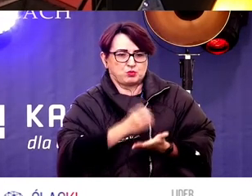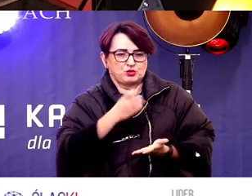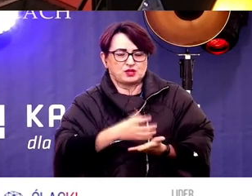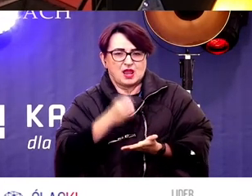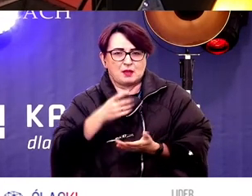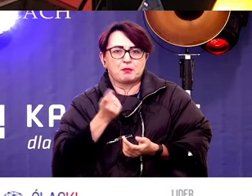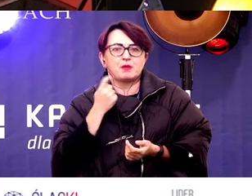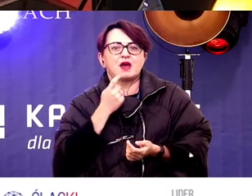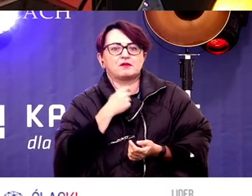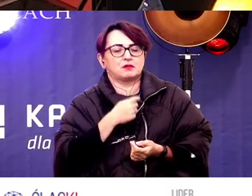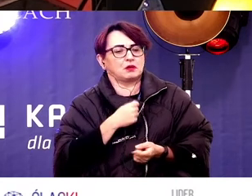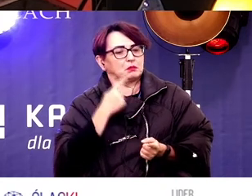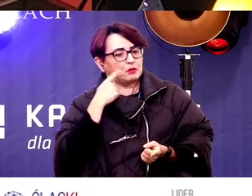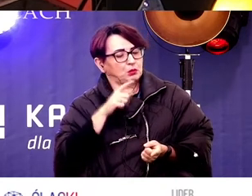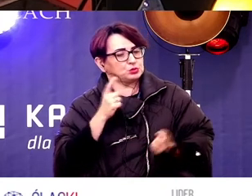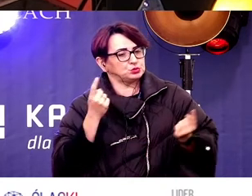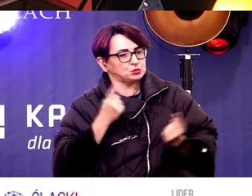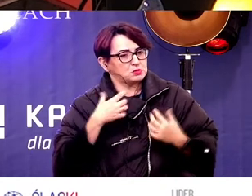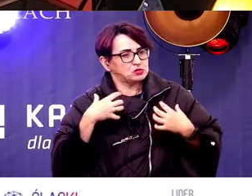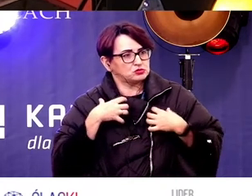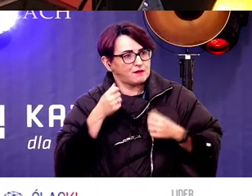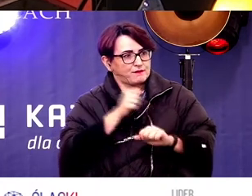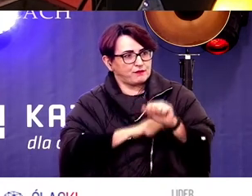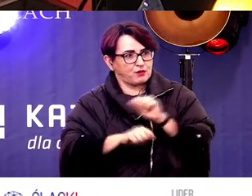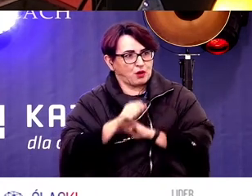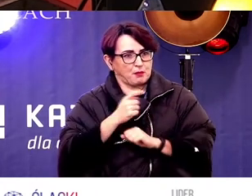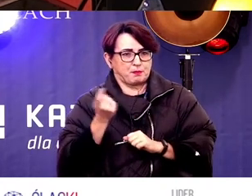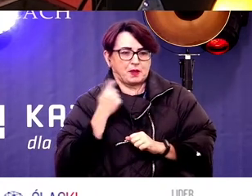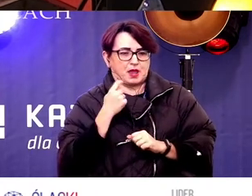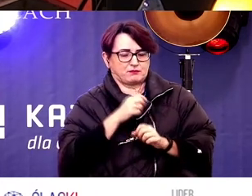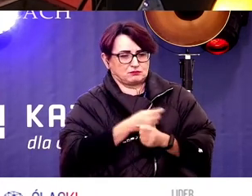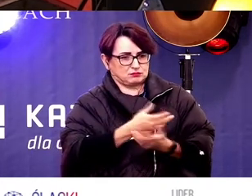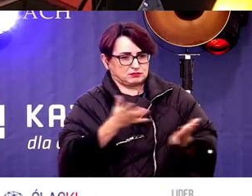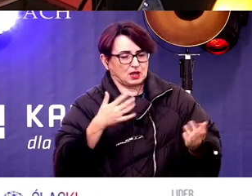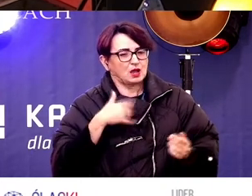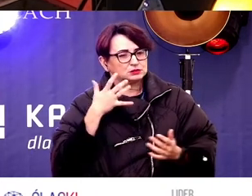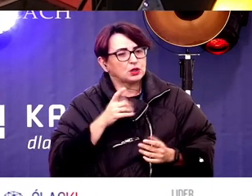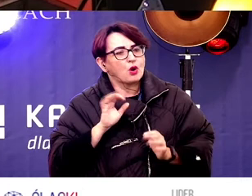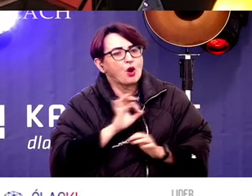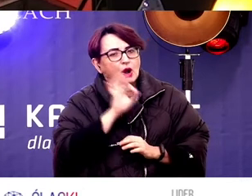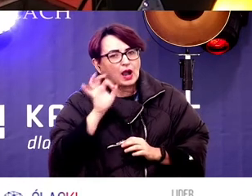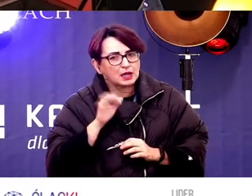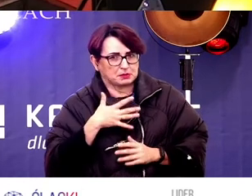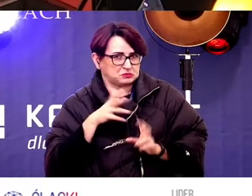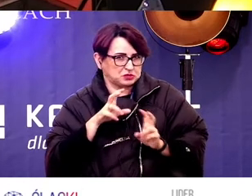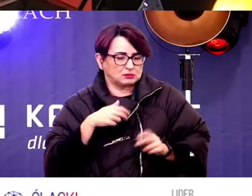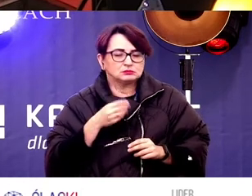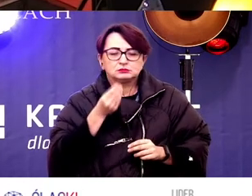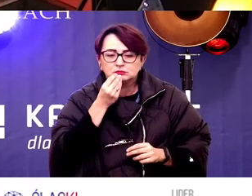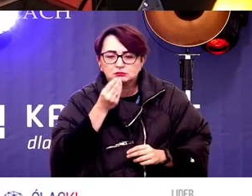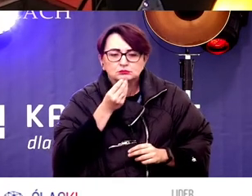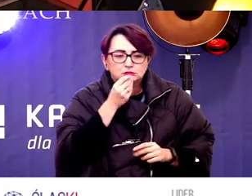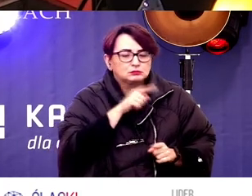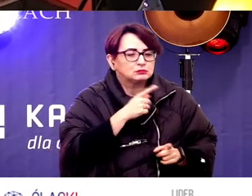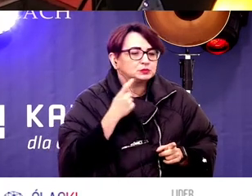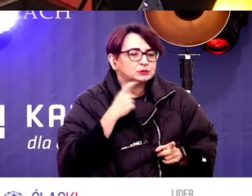buteleczek perfum. Myślę, to jest styl życia we Włoszech. Rzeczywiście, no tyle perfum, wspaniałe. Muszę przy okazji, skoro mam czas, no to powącham tą, tamtą,